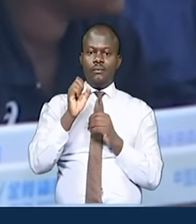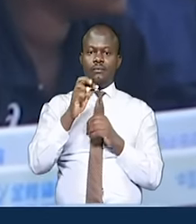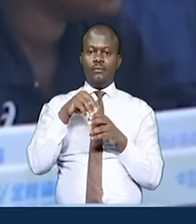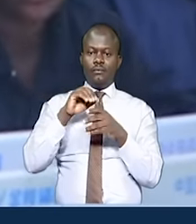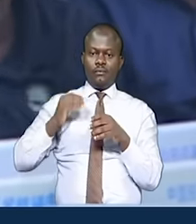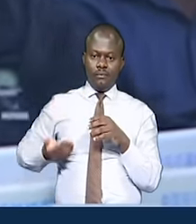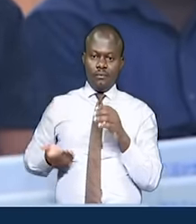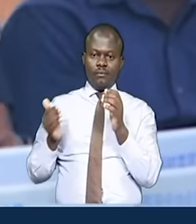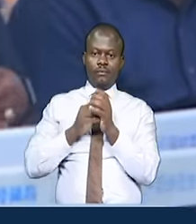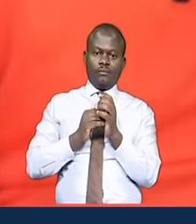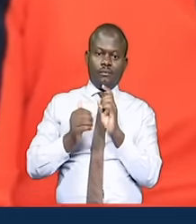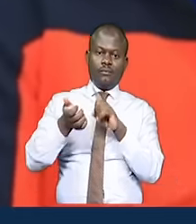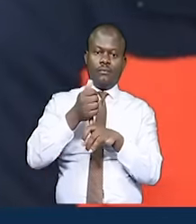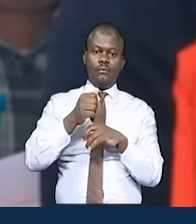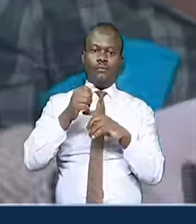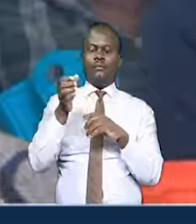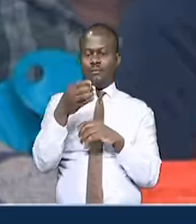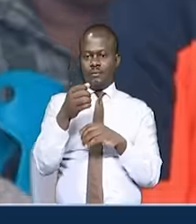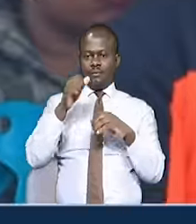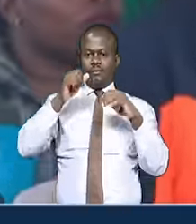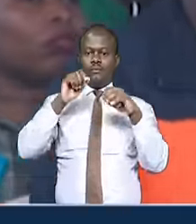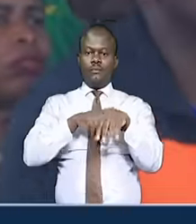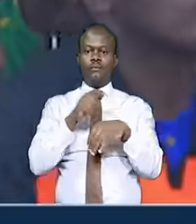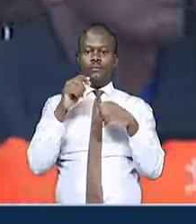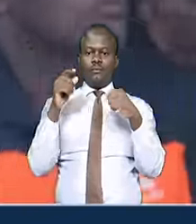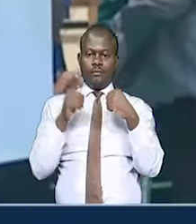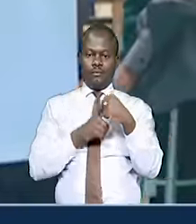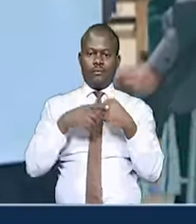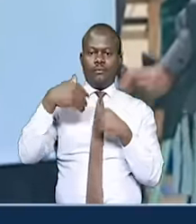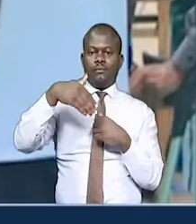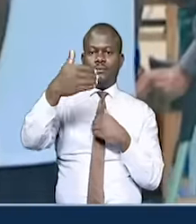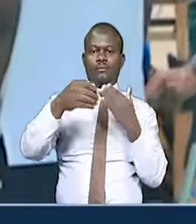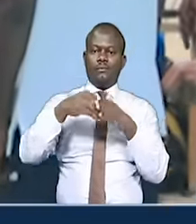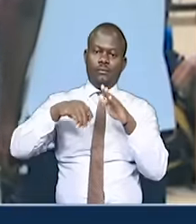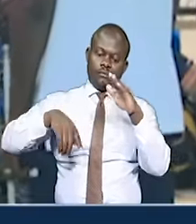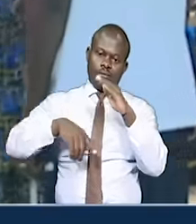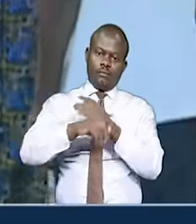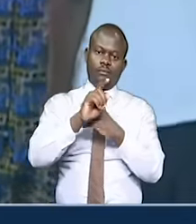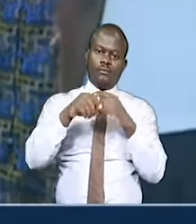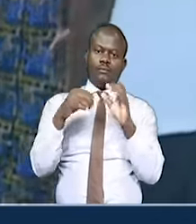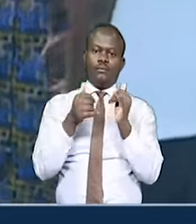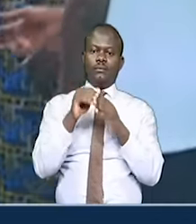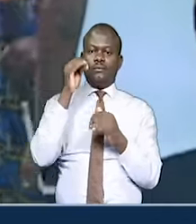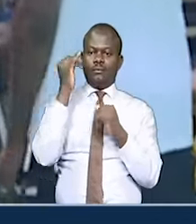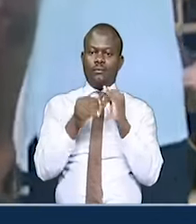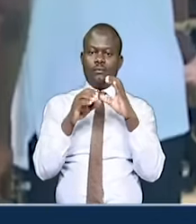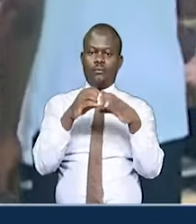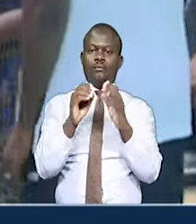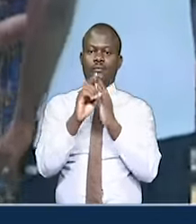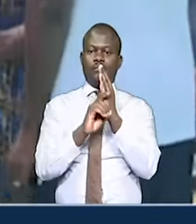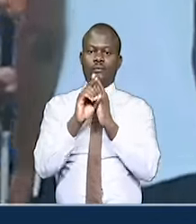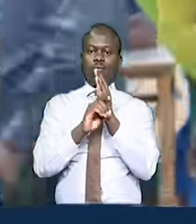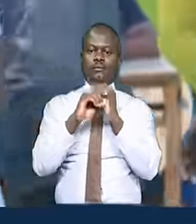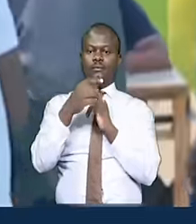bagore yongeye kwisubiza iki gikombe ku nshuro ya gatandatu ikurikiranya itsindiye ku mukino wa nyuma. Ikipe y'akarere